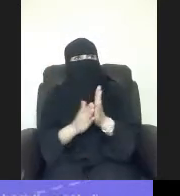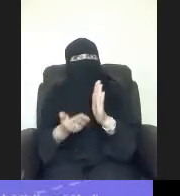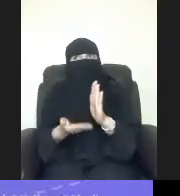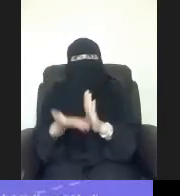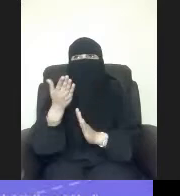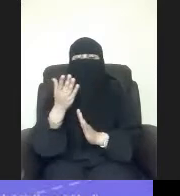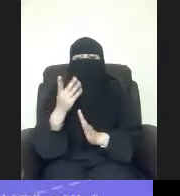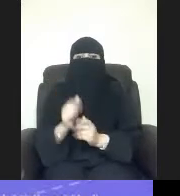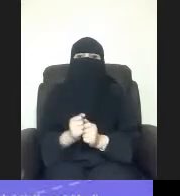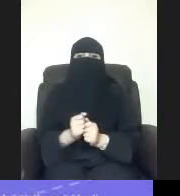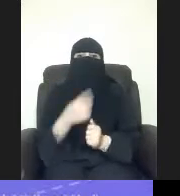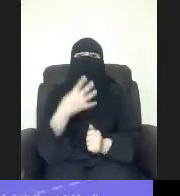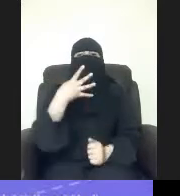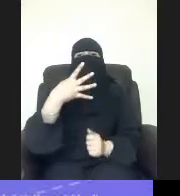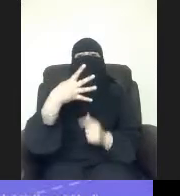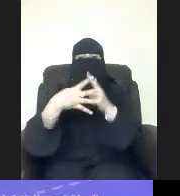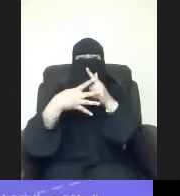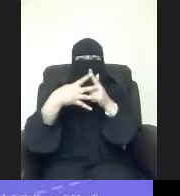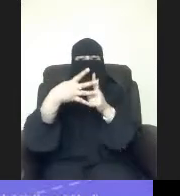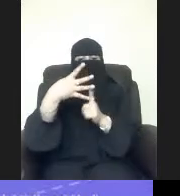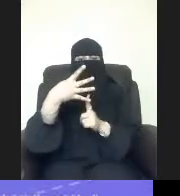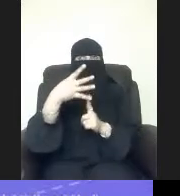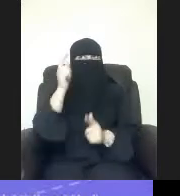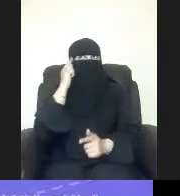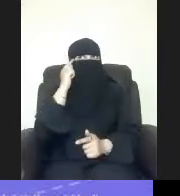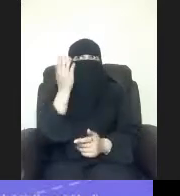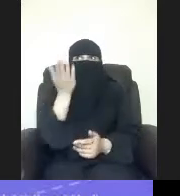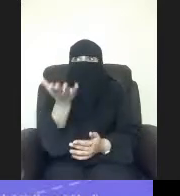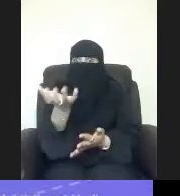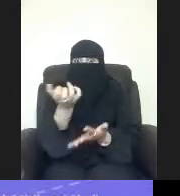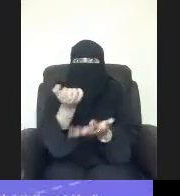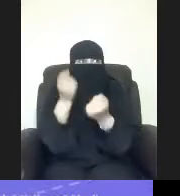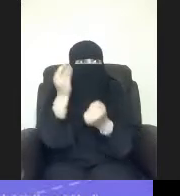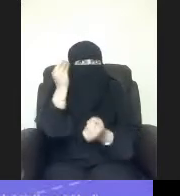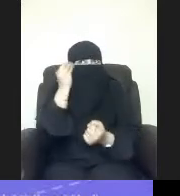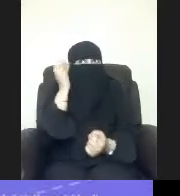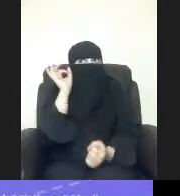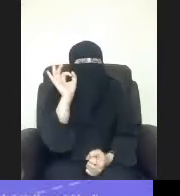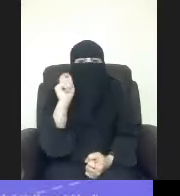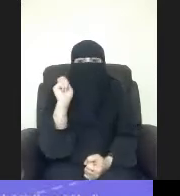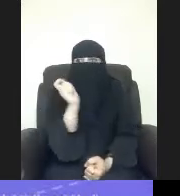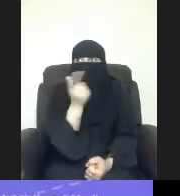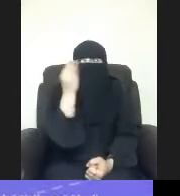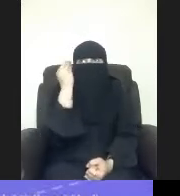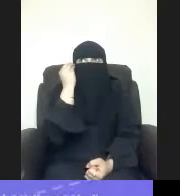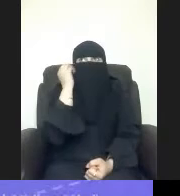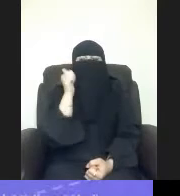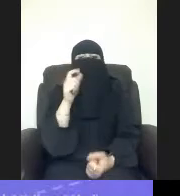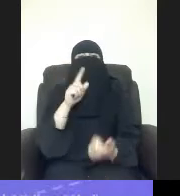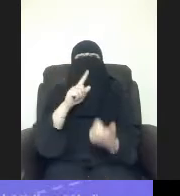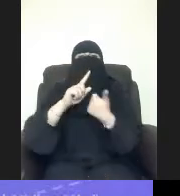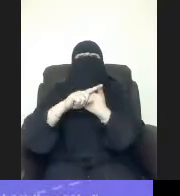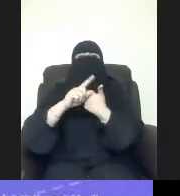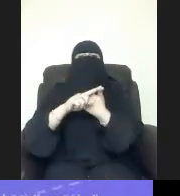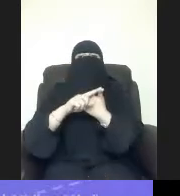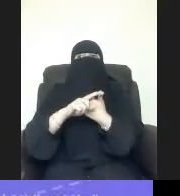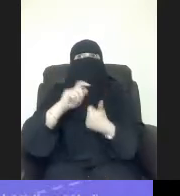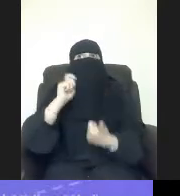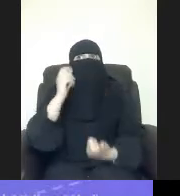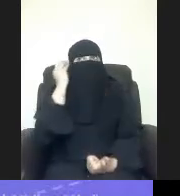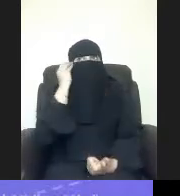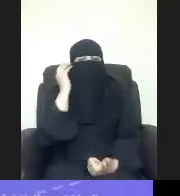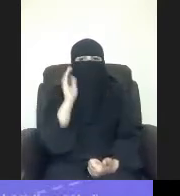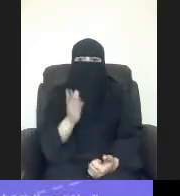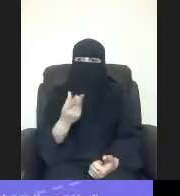على 4 نقاط: الانتباه، كيف تجذب انتباه المتعلم، هذا أولا. يعني من غير المنطقي لما أجي أعلم طلاب